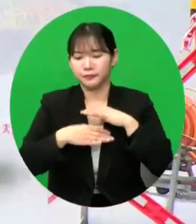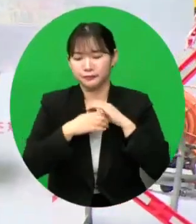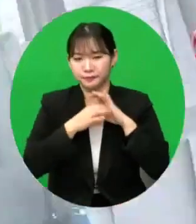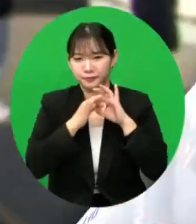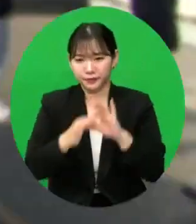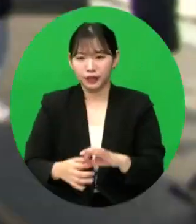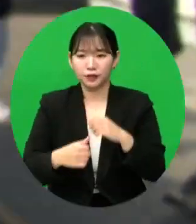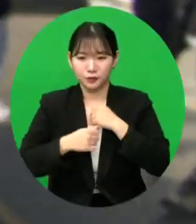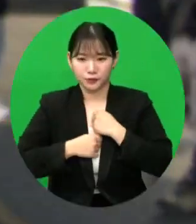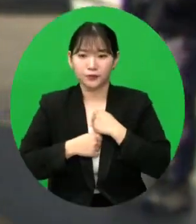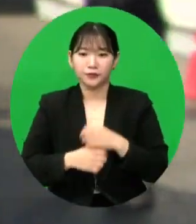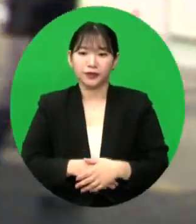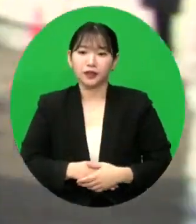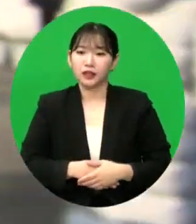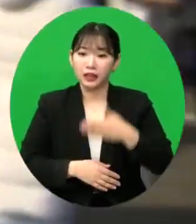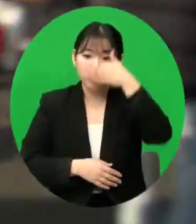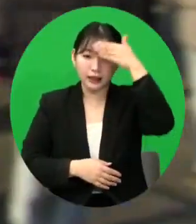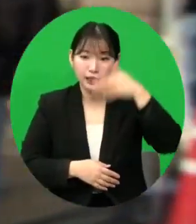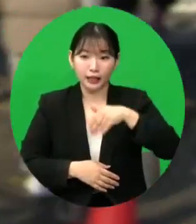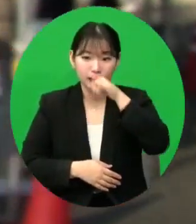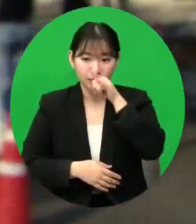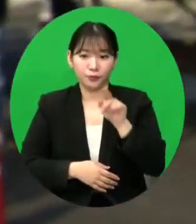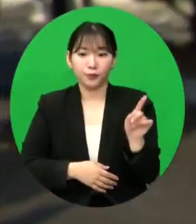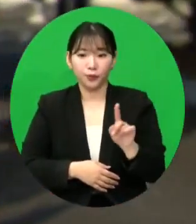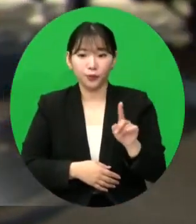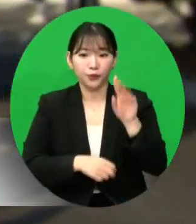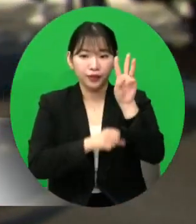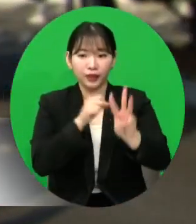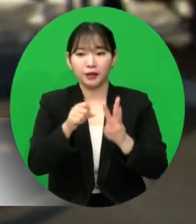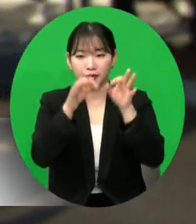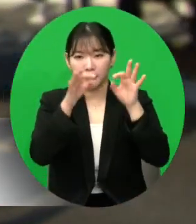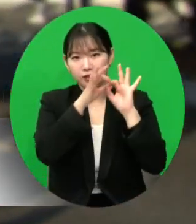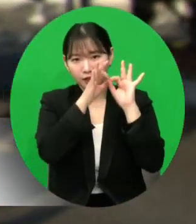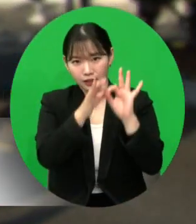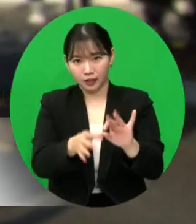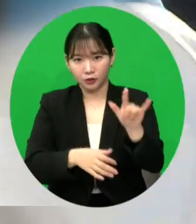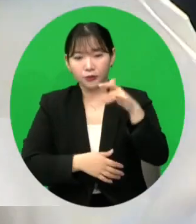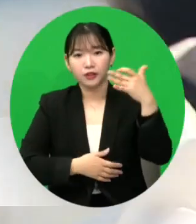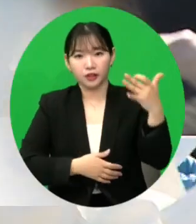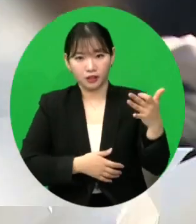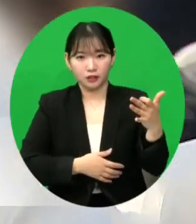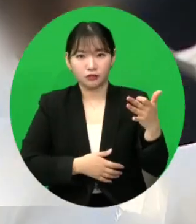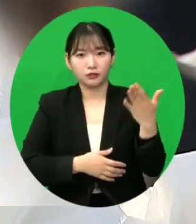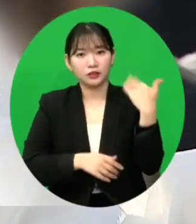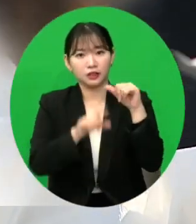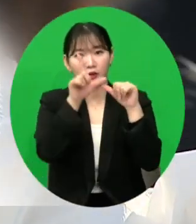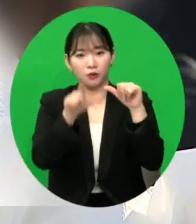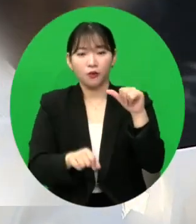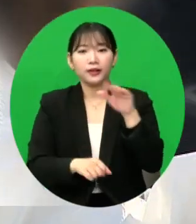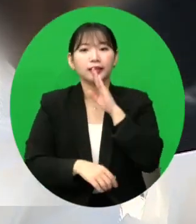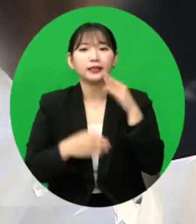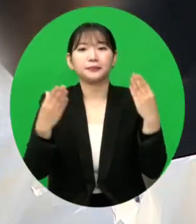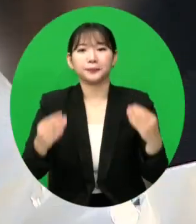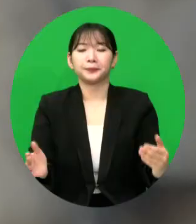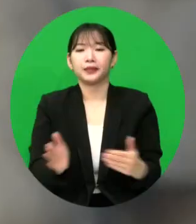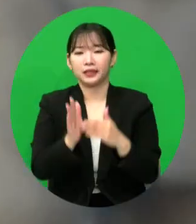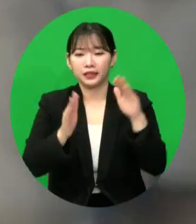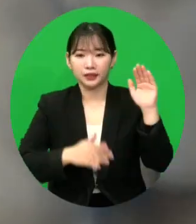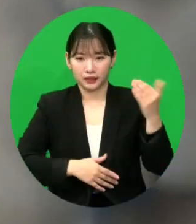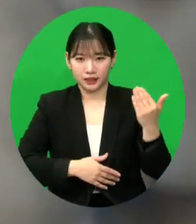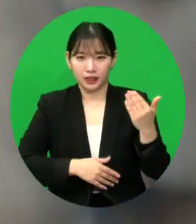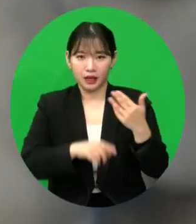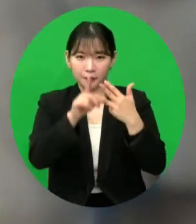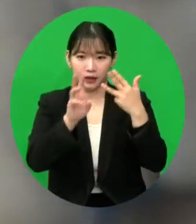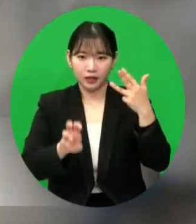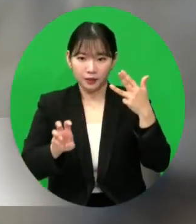있습니다. 다행인 점도 있었습니다. 3년여 동안 계속됐던 코로나19가 지난 5월 사실상 종료됐습니다.